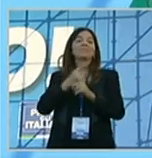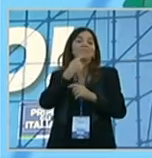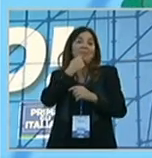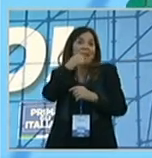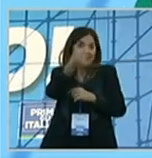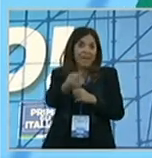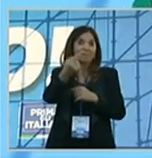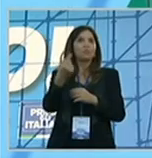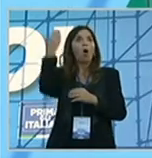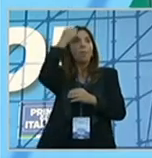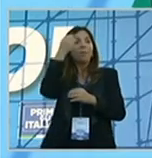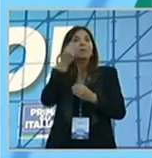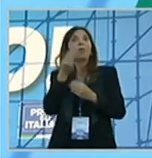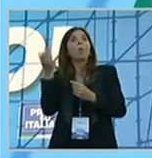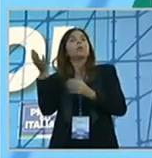arrivano tutti gli altri.